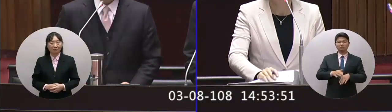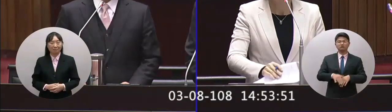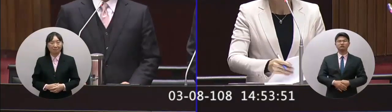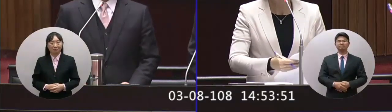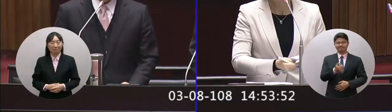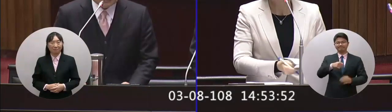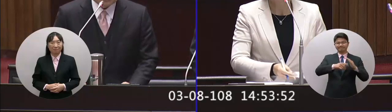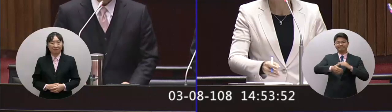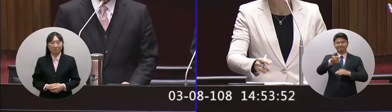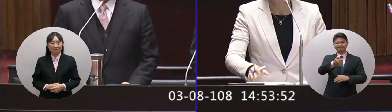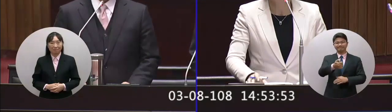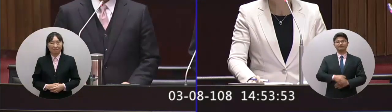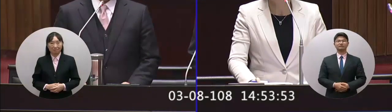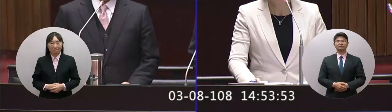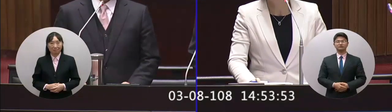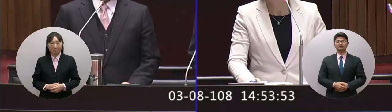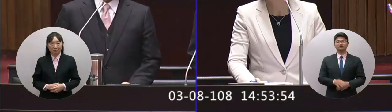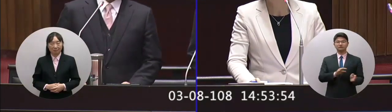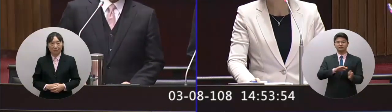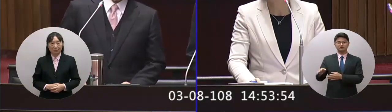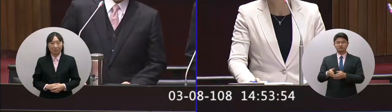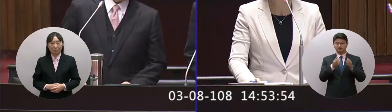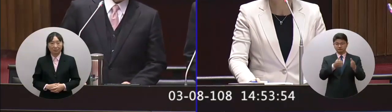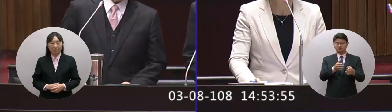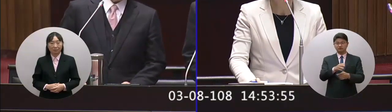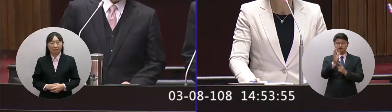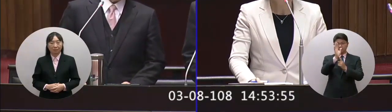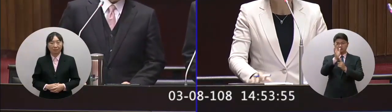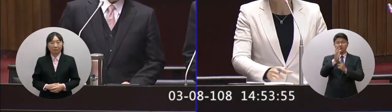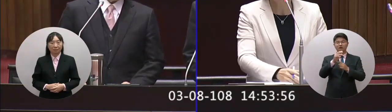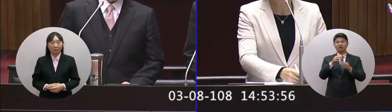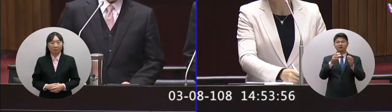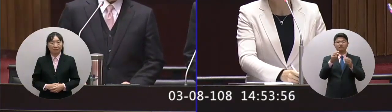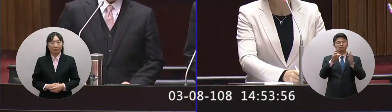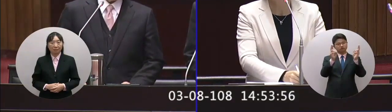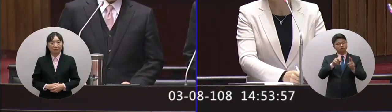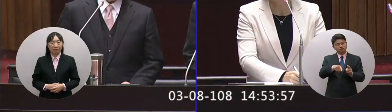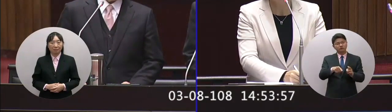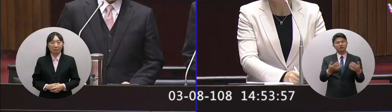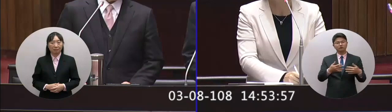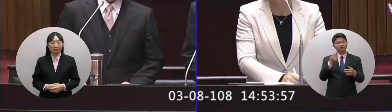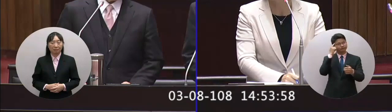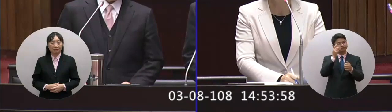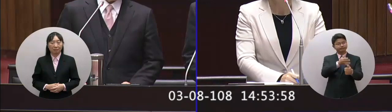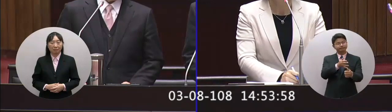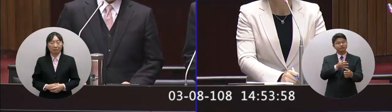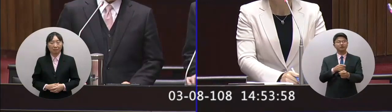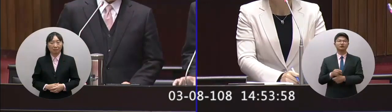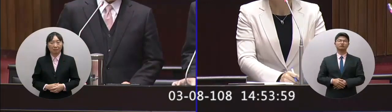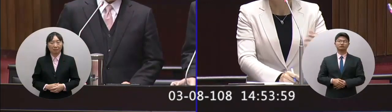长嘞，谢谢。另外，我想请教就是有关离岸风电的事情哈。这个离岸风电，我相信近前